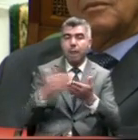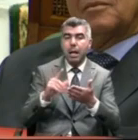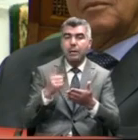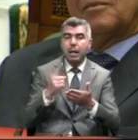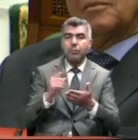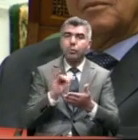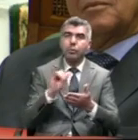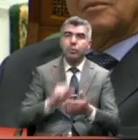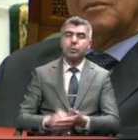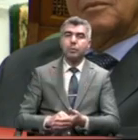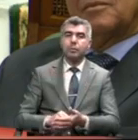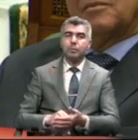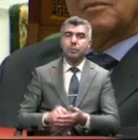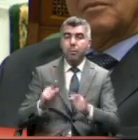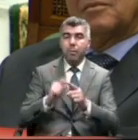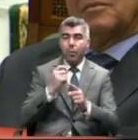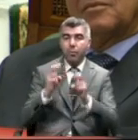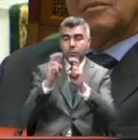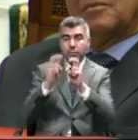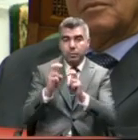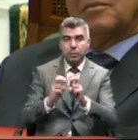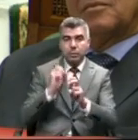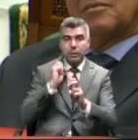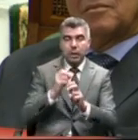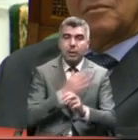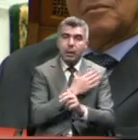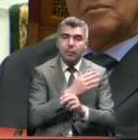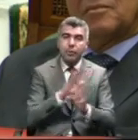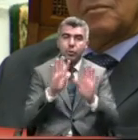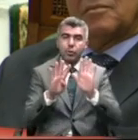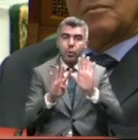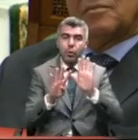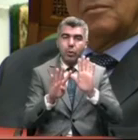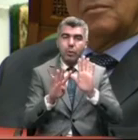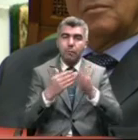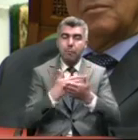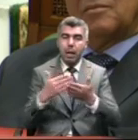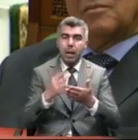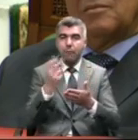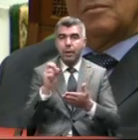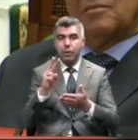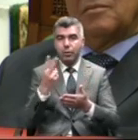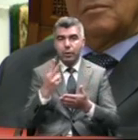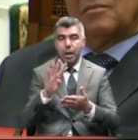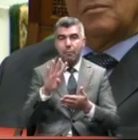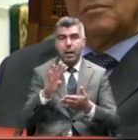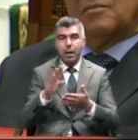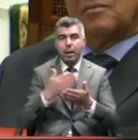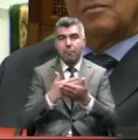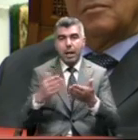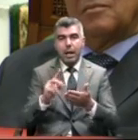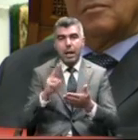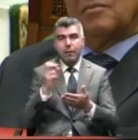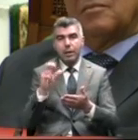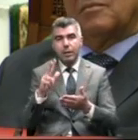درهم واشمن هبوط ديال الاحتلاك الدين من تسعه مليار في 2022 4 مليار في 2023